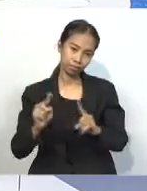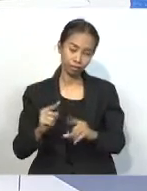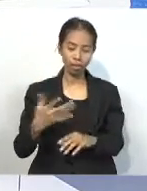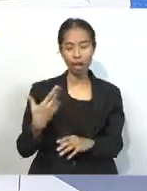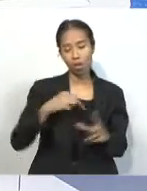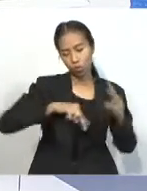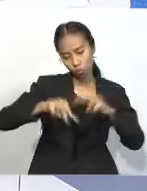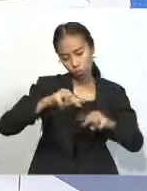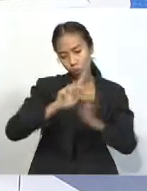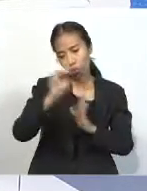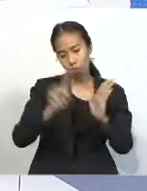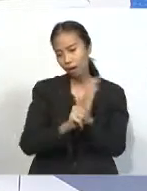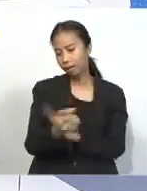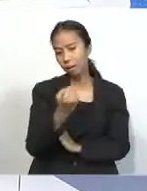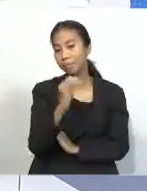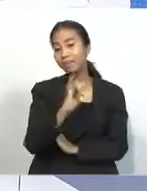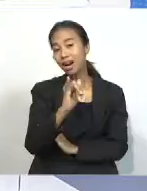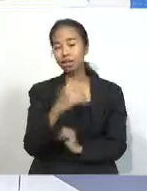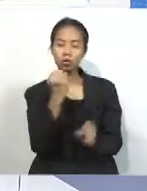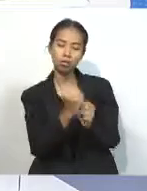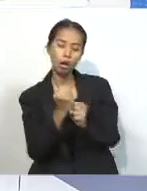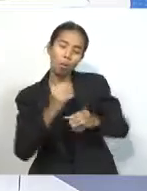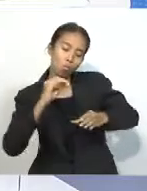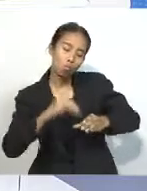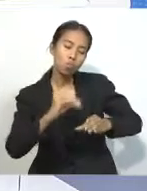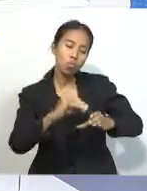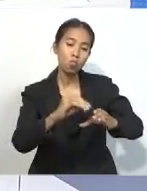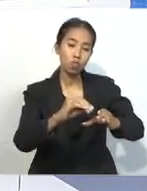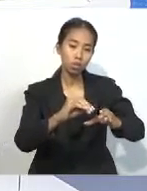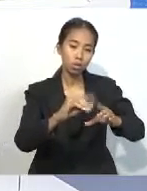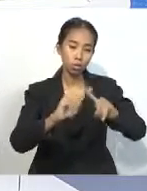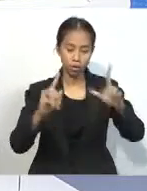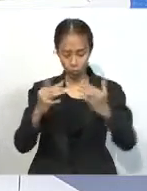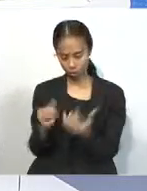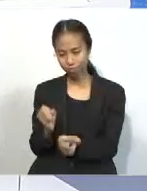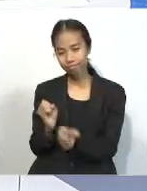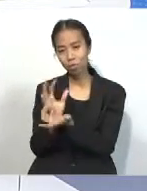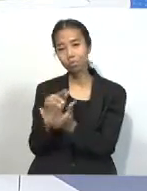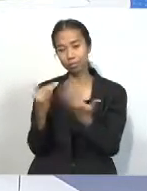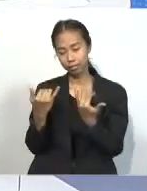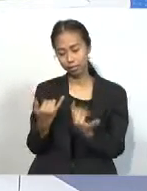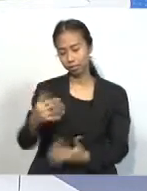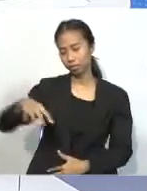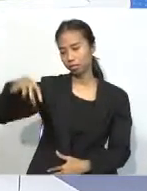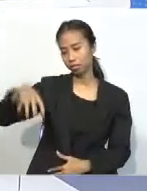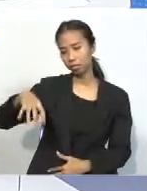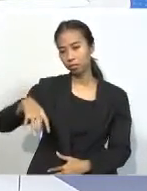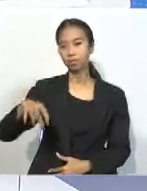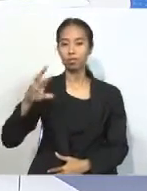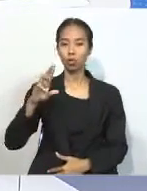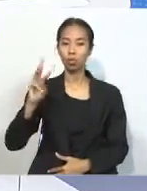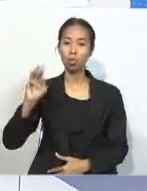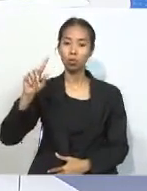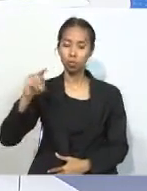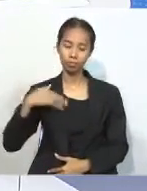จริงเอาจังกับเรื่องของข้อกฎหมายต่างๆเหล่านี้แล้วปัญหาที่เกิดขึ้นค่ะก็เลยทำให้รัฐมนตรีประจำสำนักนายกรัฐมนตรีลงไป